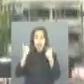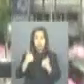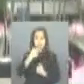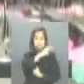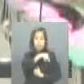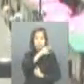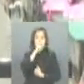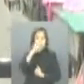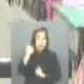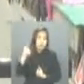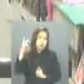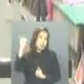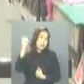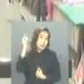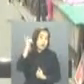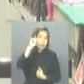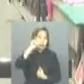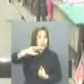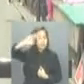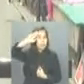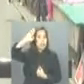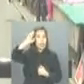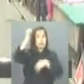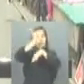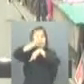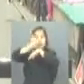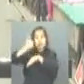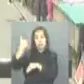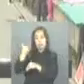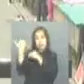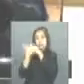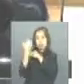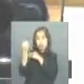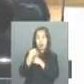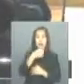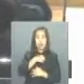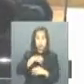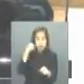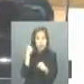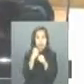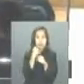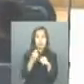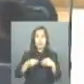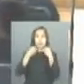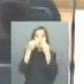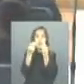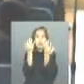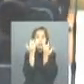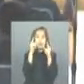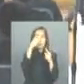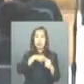ามีแหล่งข่าวระดับนายทหารชั้นผู้ใหญ่ระบุว่าจะมีการสร้างสถานการณ์ขึ้นเพื่อล้มการเลือกตั้ง